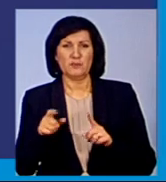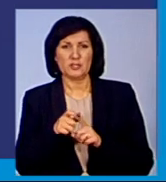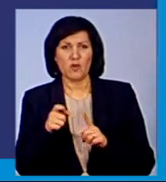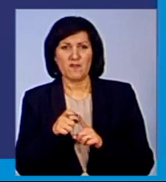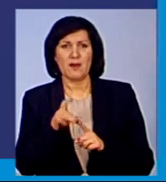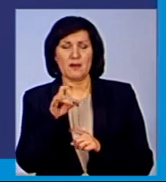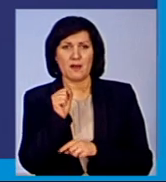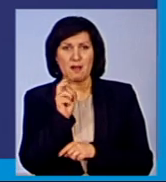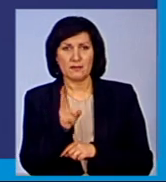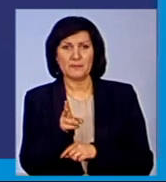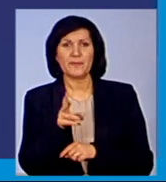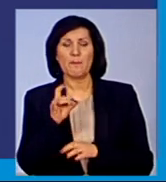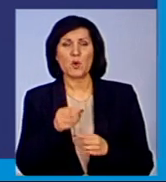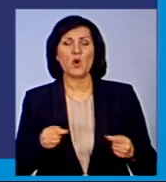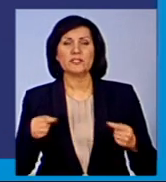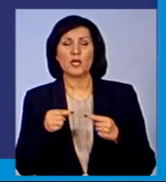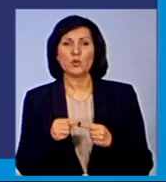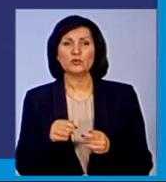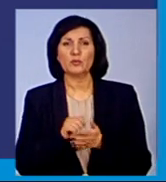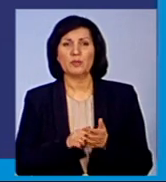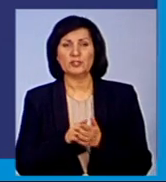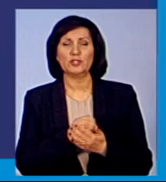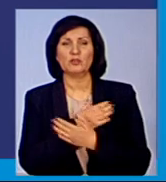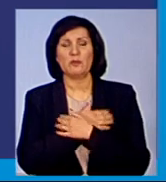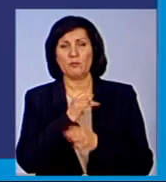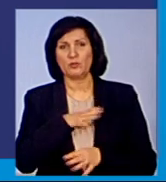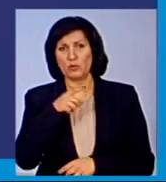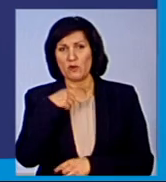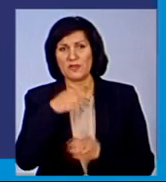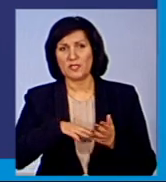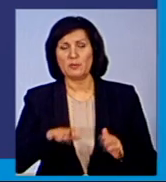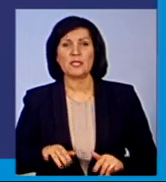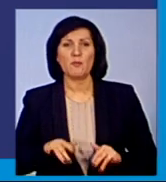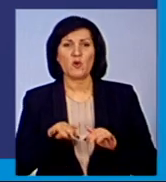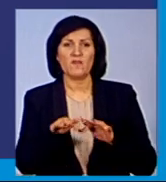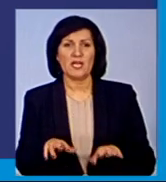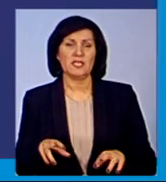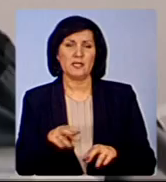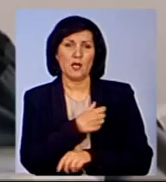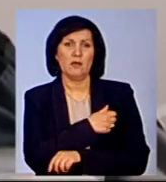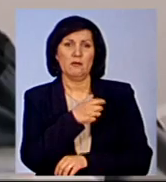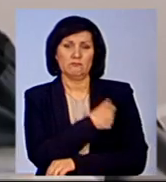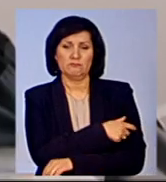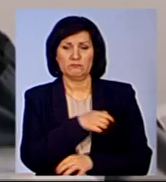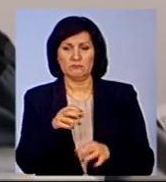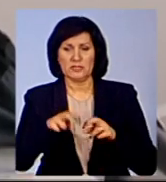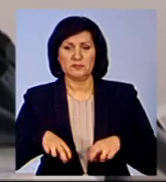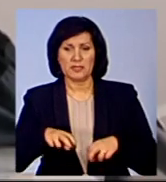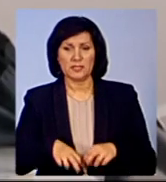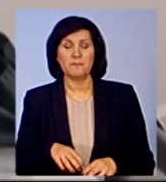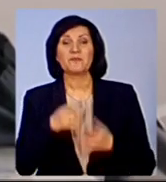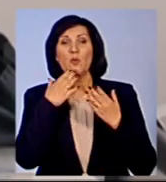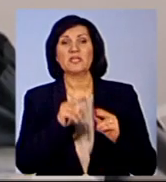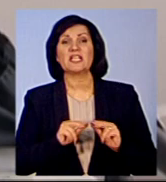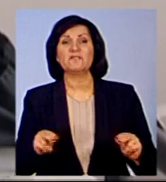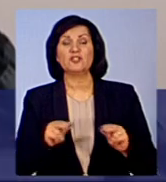це рак. Про остаточну причину смерті можна буде говорити лише після проведення судово-медичної експертизи. Опитали